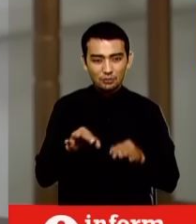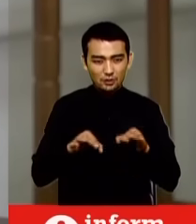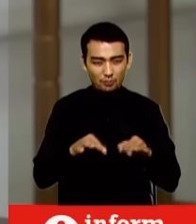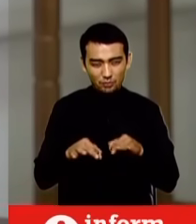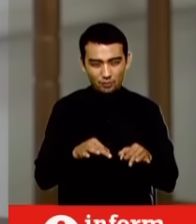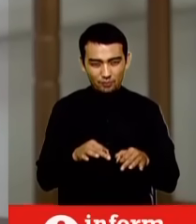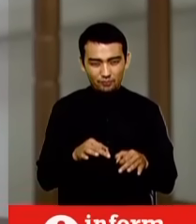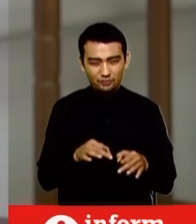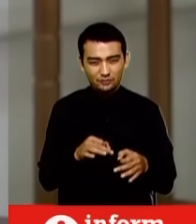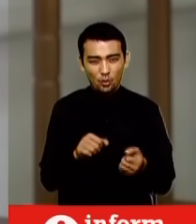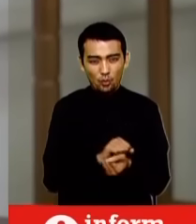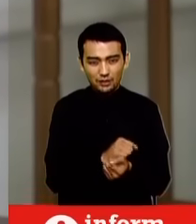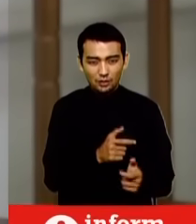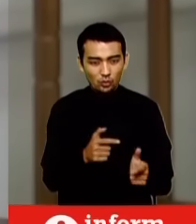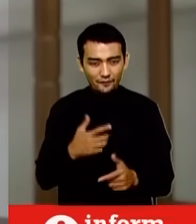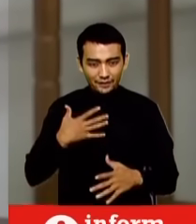әзірленбеген. Бұл